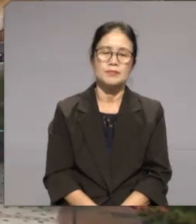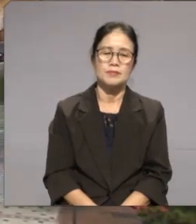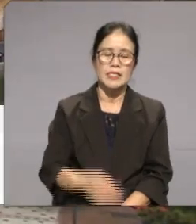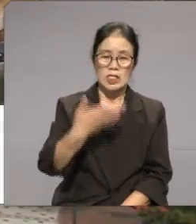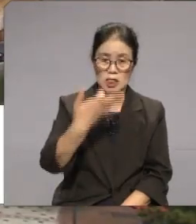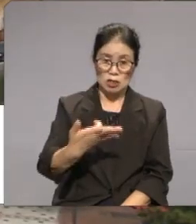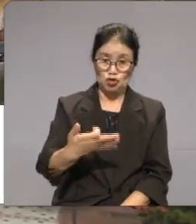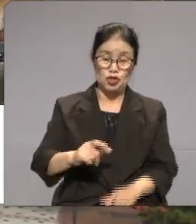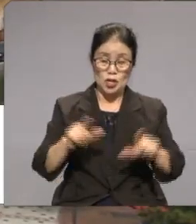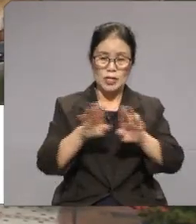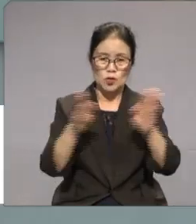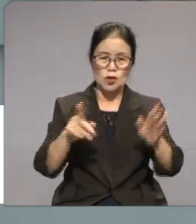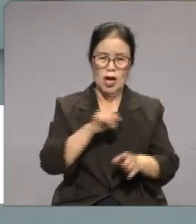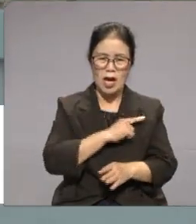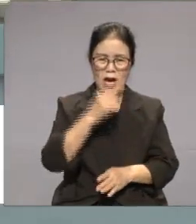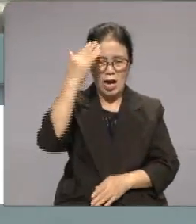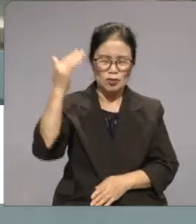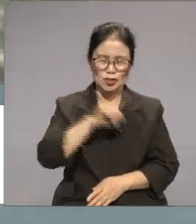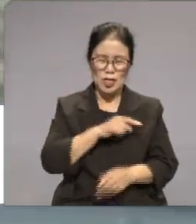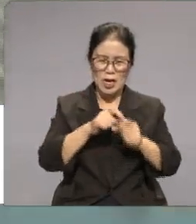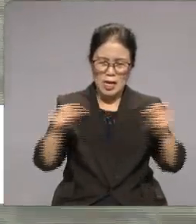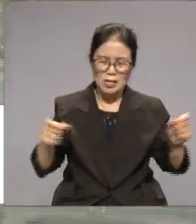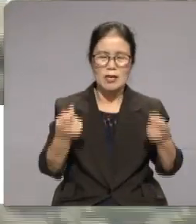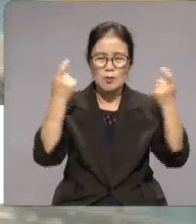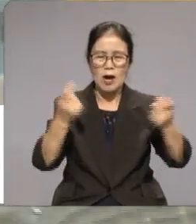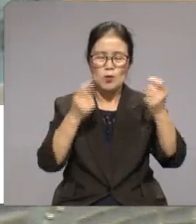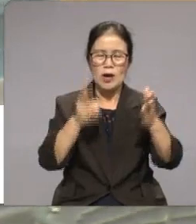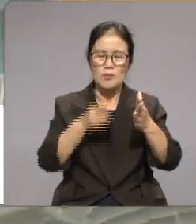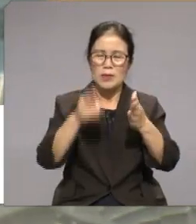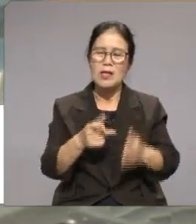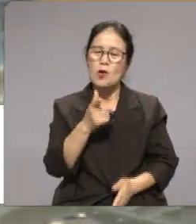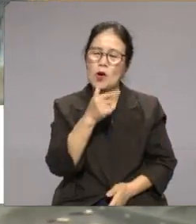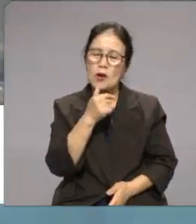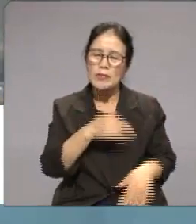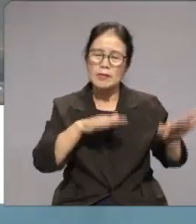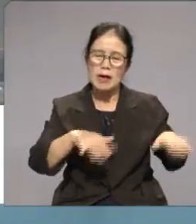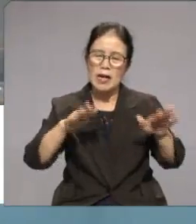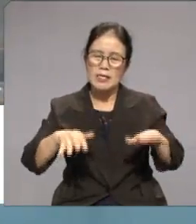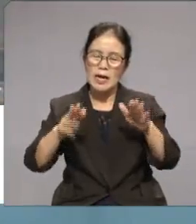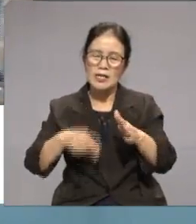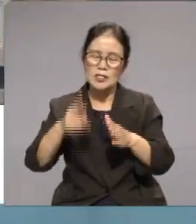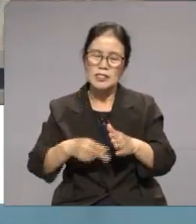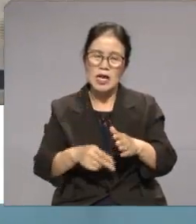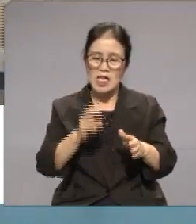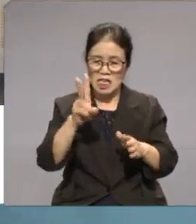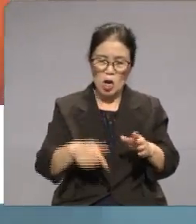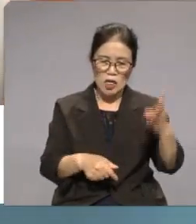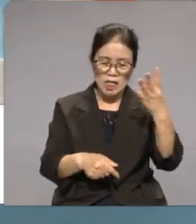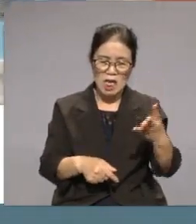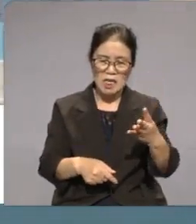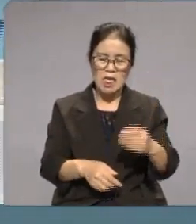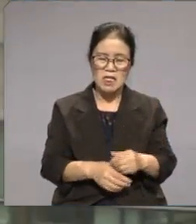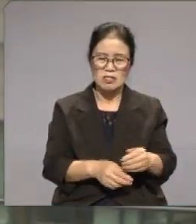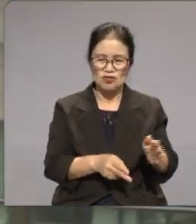2019년 개통한 국내 최장 보시명 관광 모노레일인 월미 바다열차. 4개역 6.1km